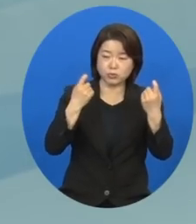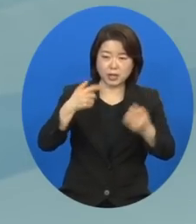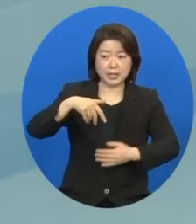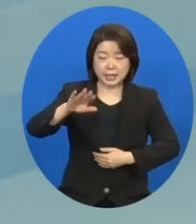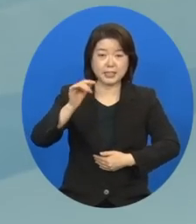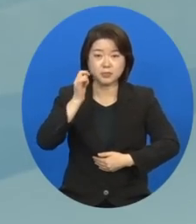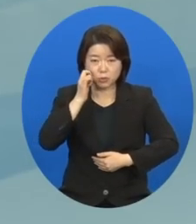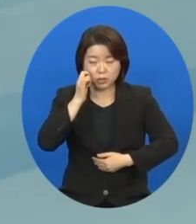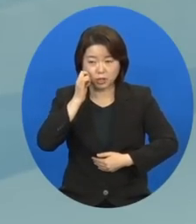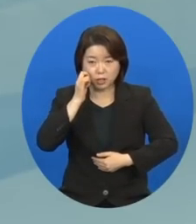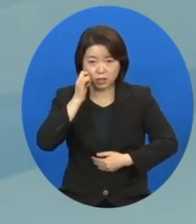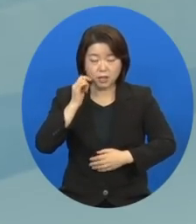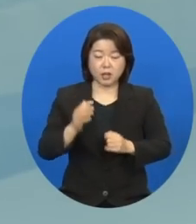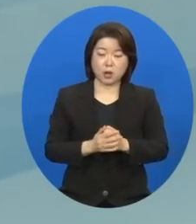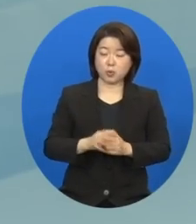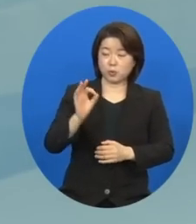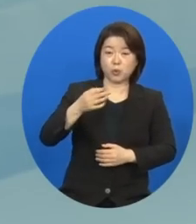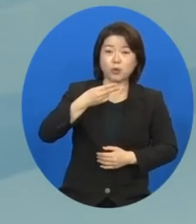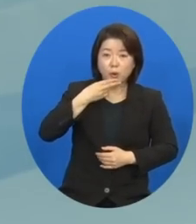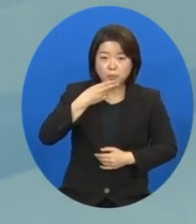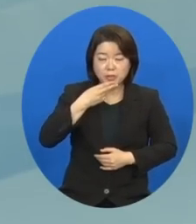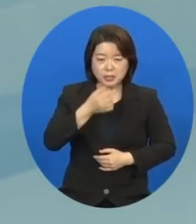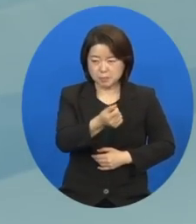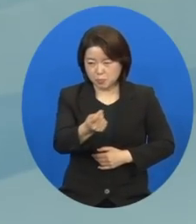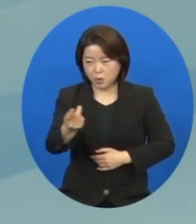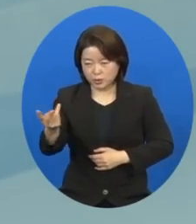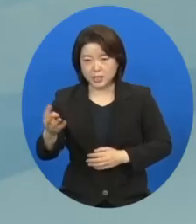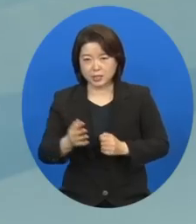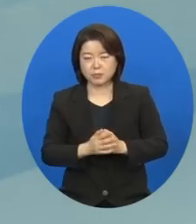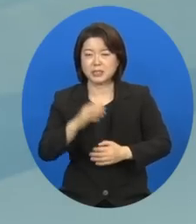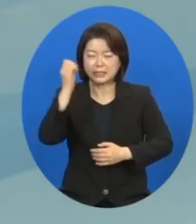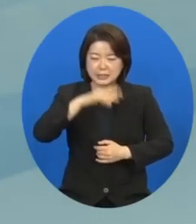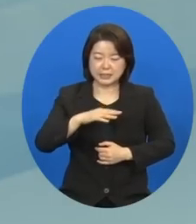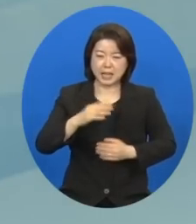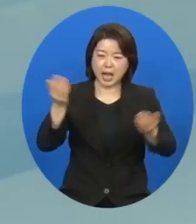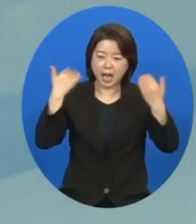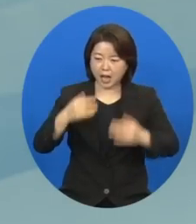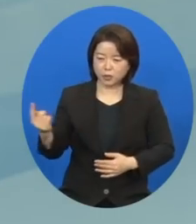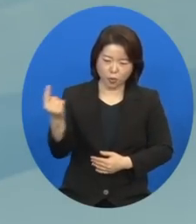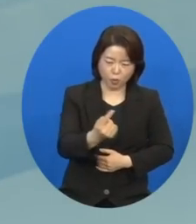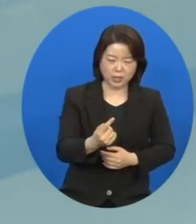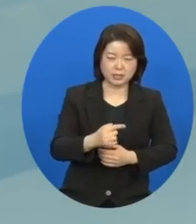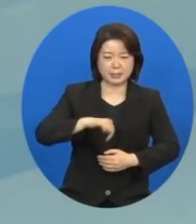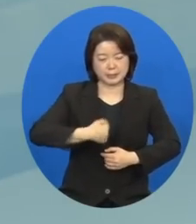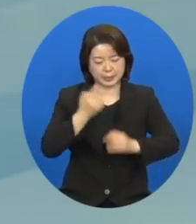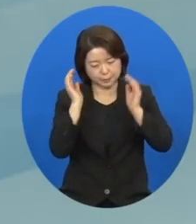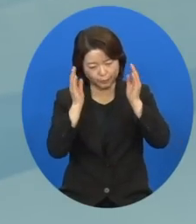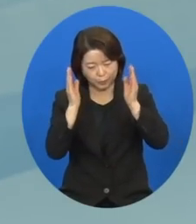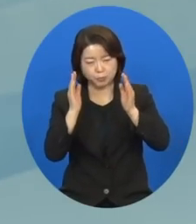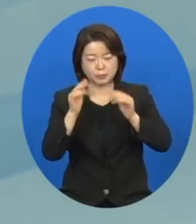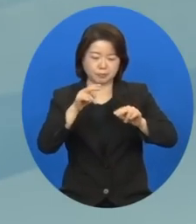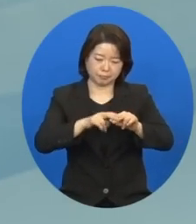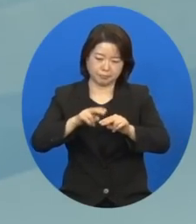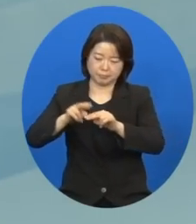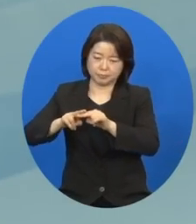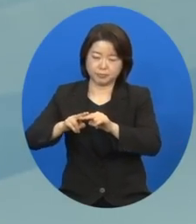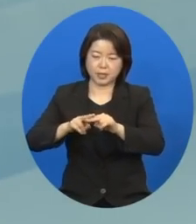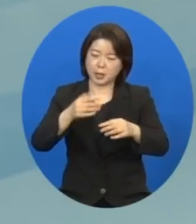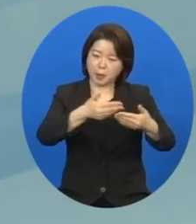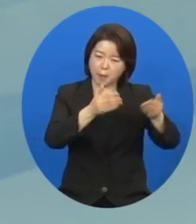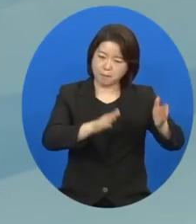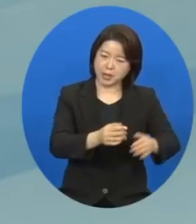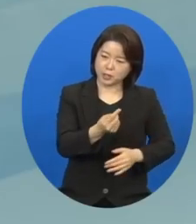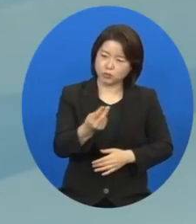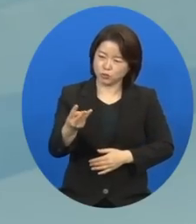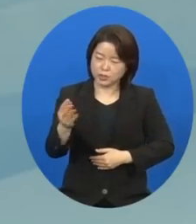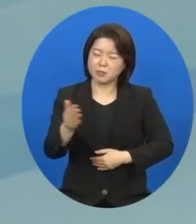못하면 돈이 없는 친구들이나 그런 친구들은 그냥 학교에 나와서 자율학습을 해야 했습니다. 그런 아이들이 반에 한